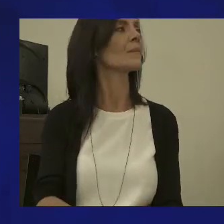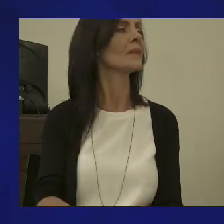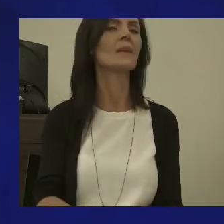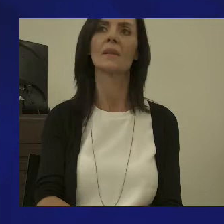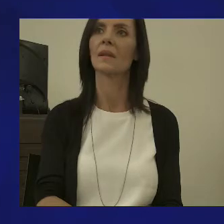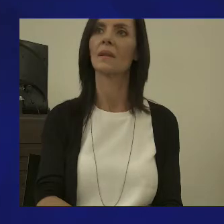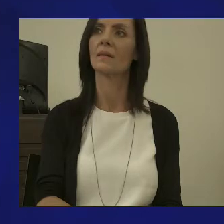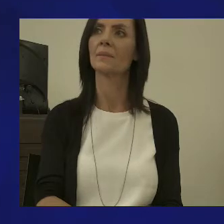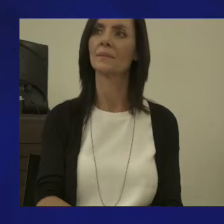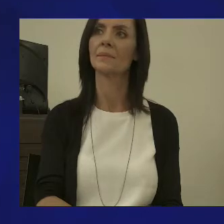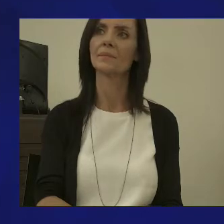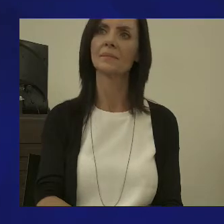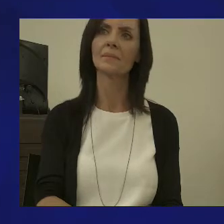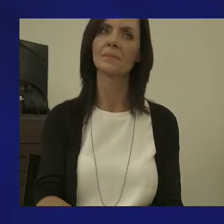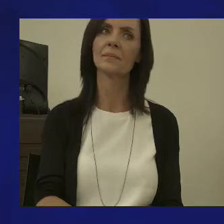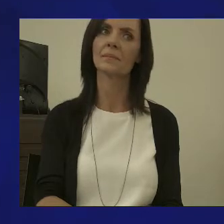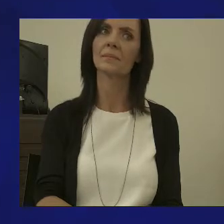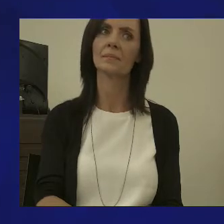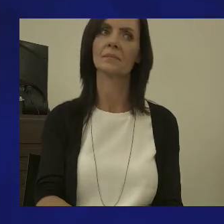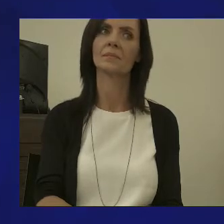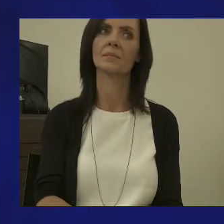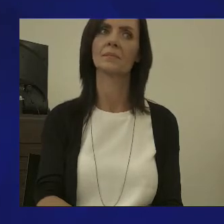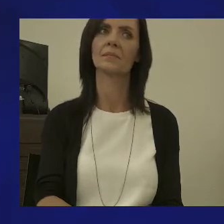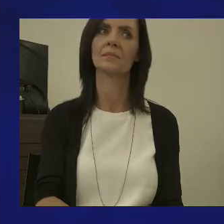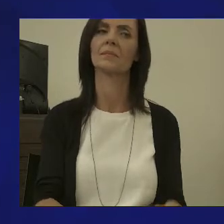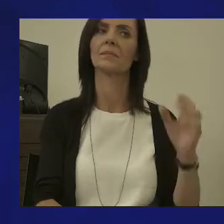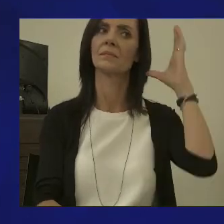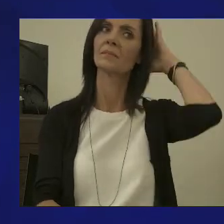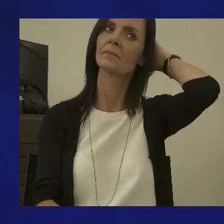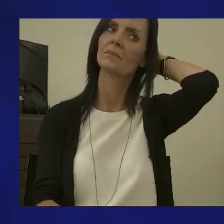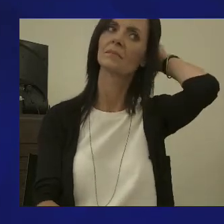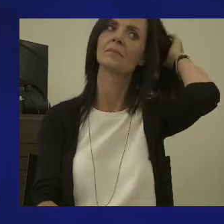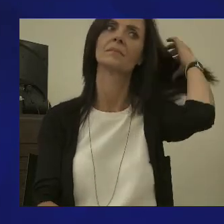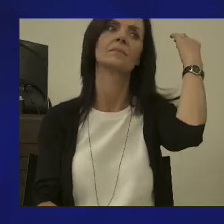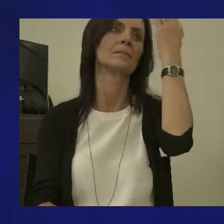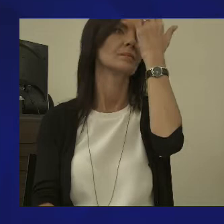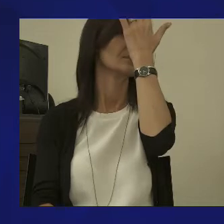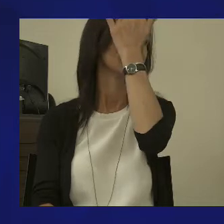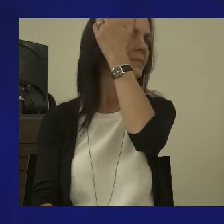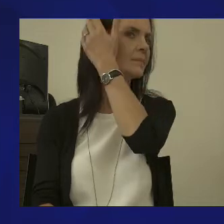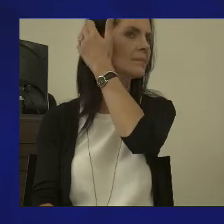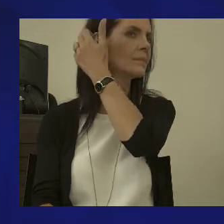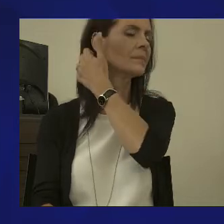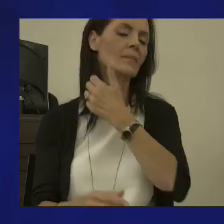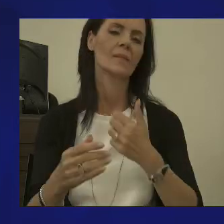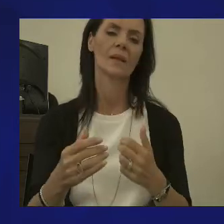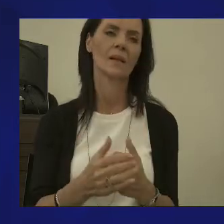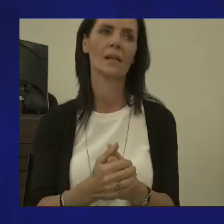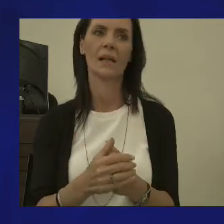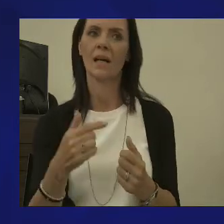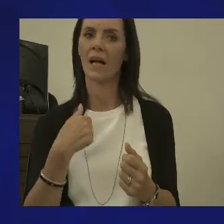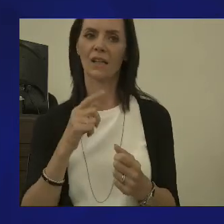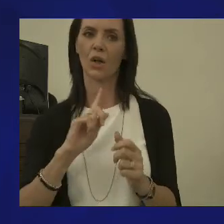עוד מישהו? תפתחי להצבעה, בבקשה. אני רוצה לומר משפט. בבקשה, סורי. אומנם אני לא הגשתי הסתייגות